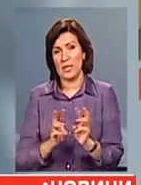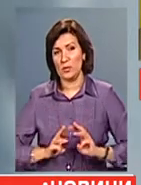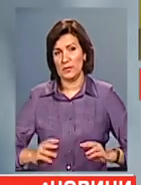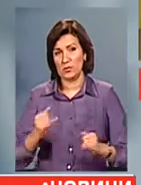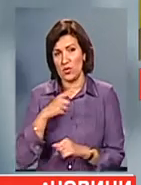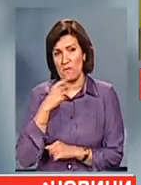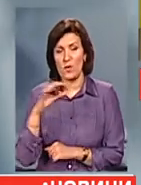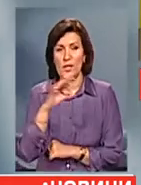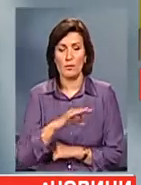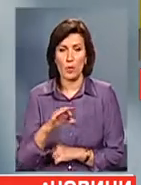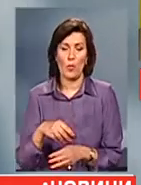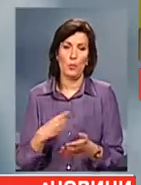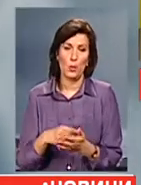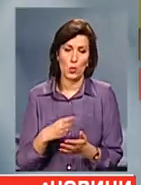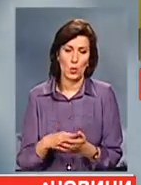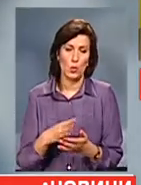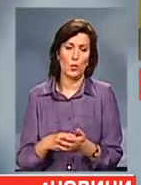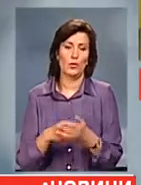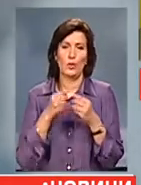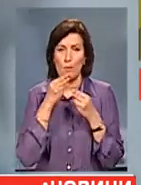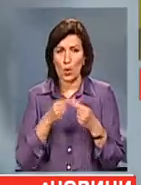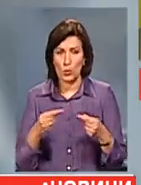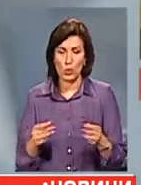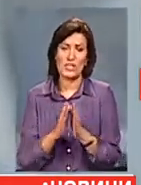Іваницька з Кабінету міністрів. Там сьогодні говорять про бюджет, продукти, книжки і сміттєзвалища.